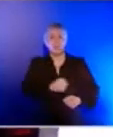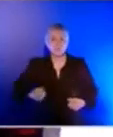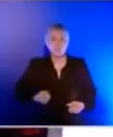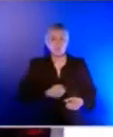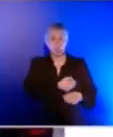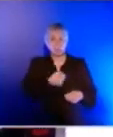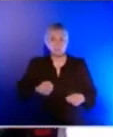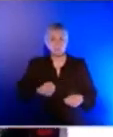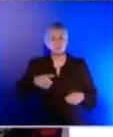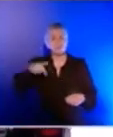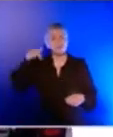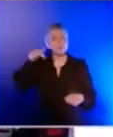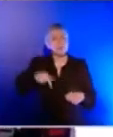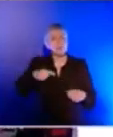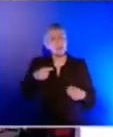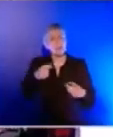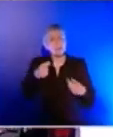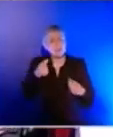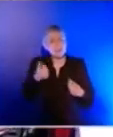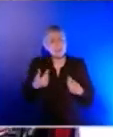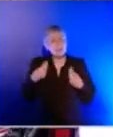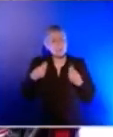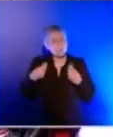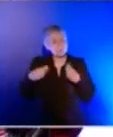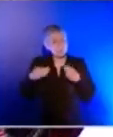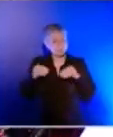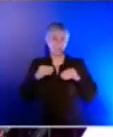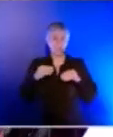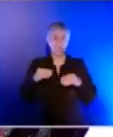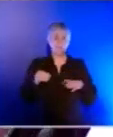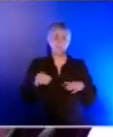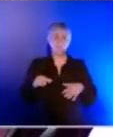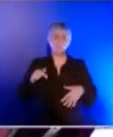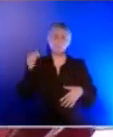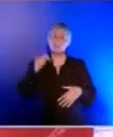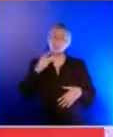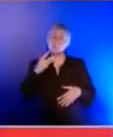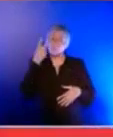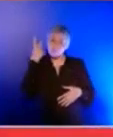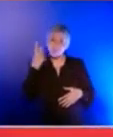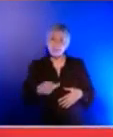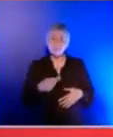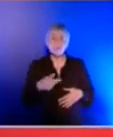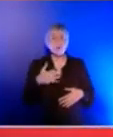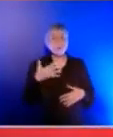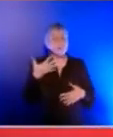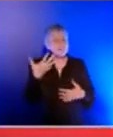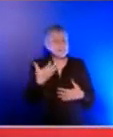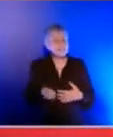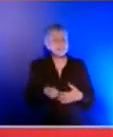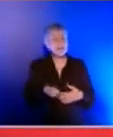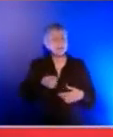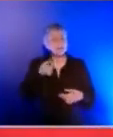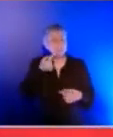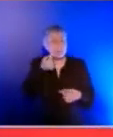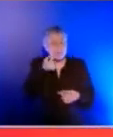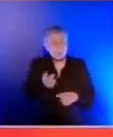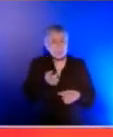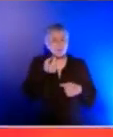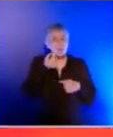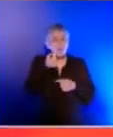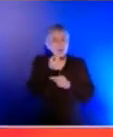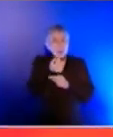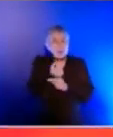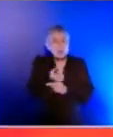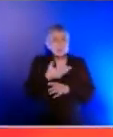αντικειμενικά διανοίγουν πραγματικές ρογμές και πραγματικές δυνατότητες για την παγκόσμια αριστερά. Για την